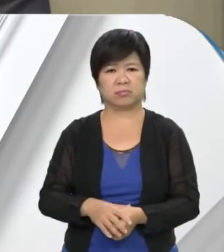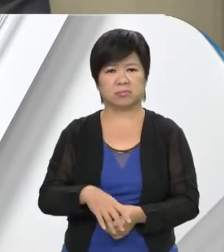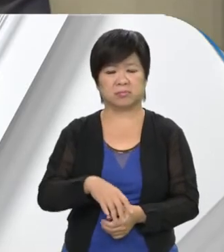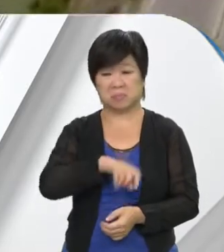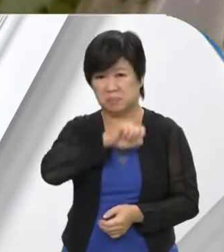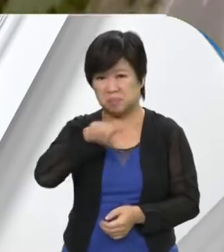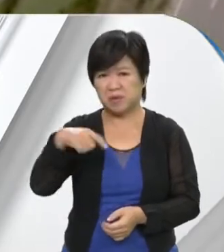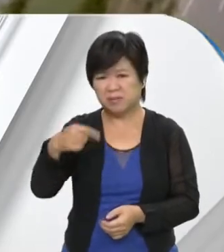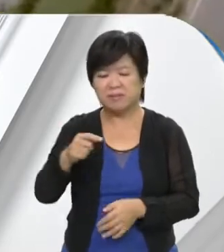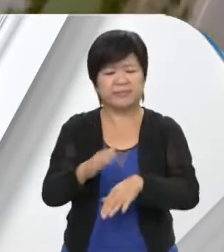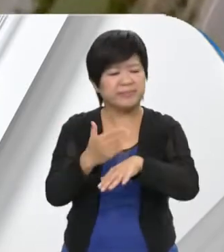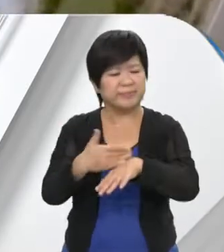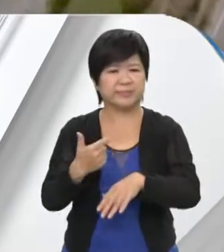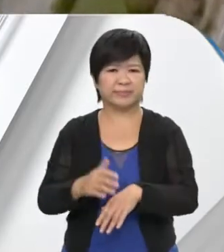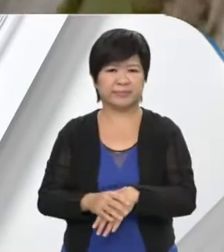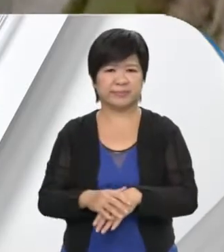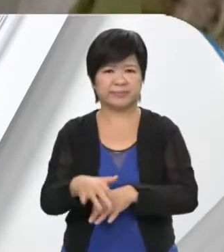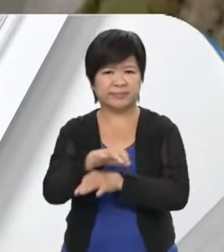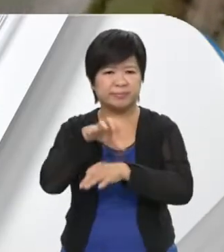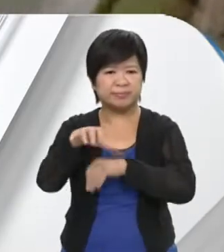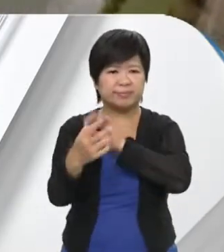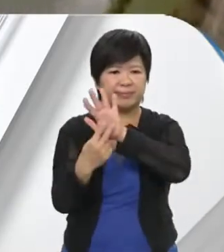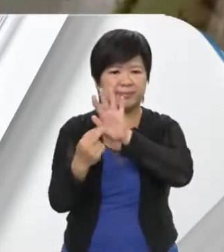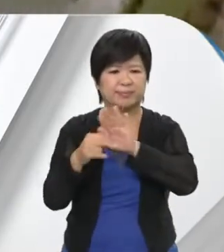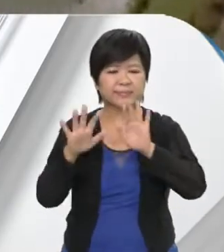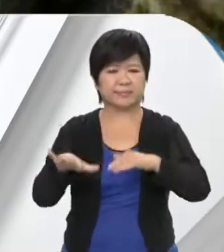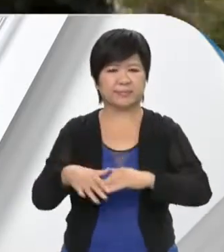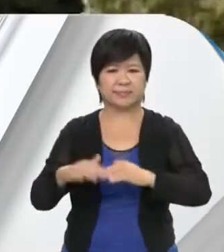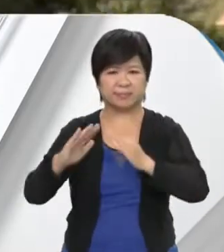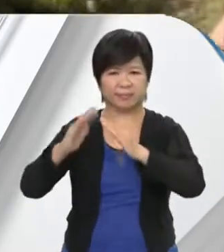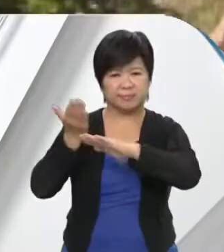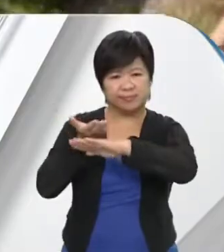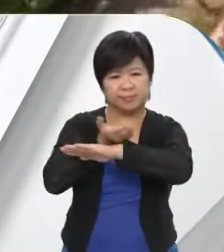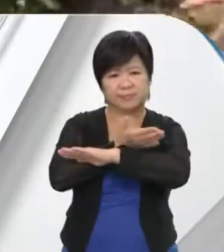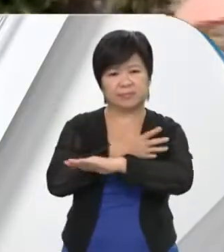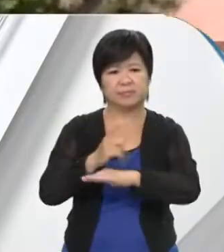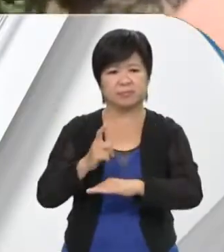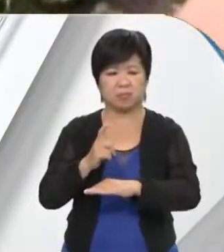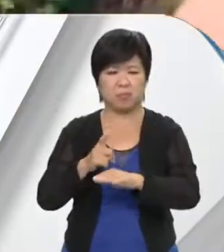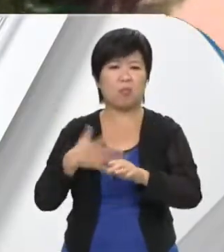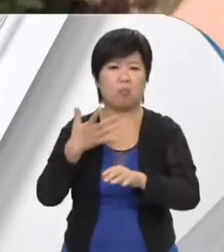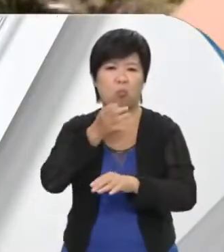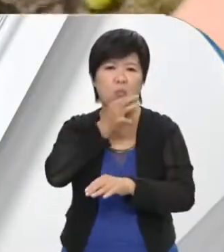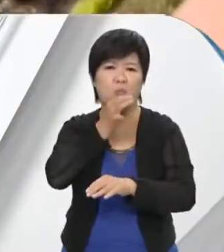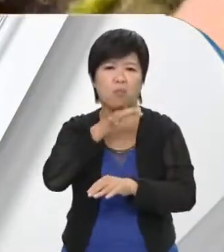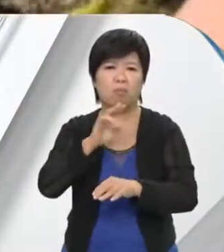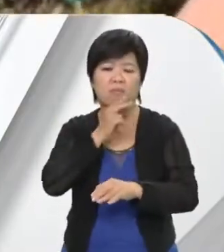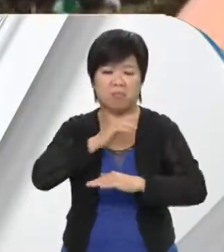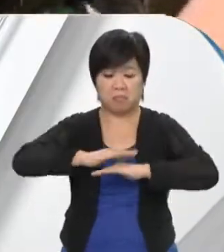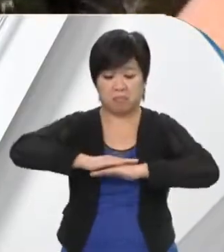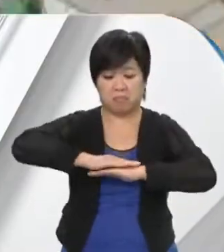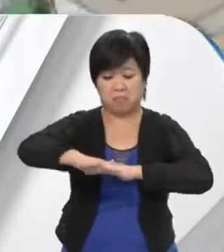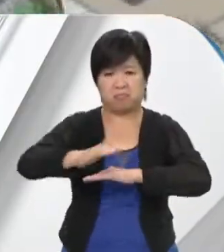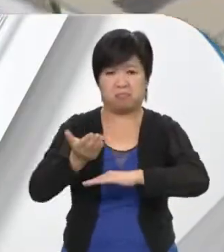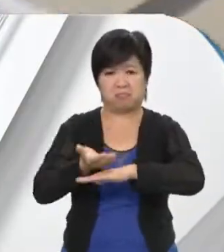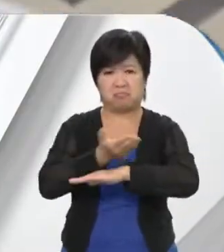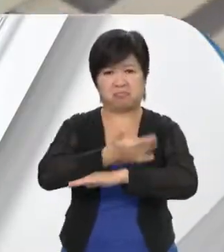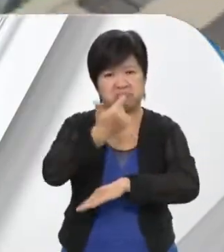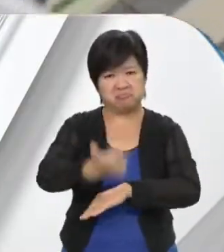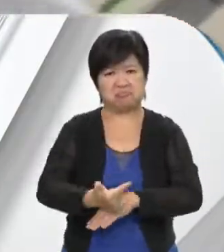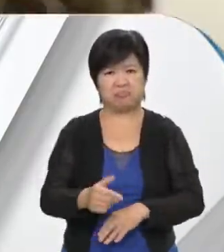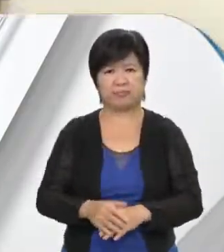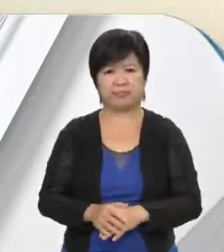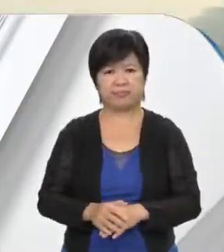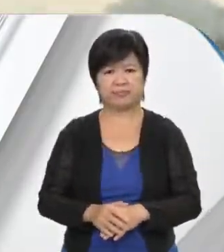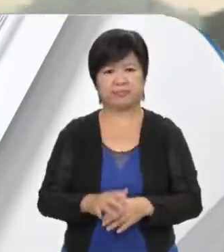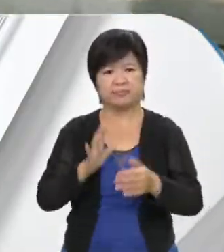度更大了。 经济部讲，一下不当起呢，二条公天实际比例已经有卡降，不过天面起呢，二条公天前途有卡落后。